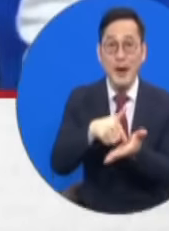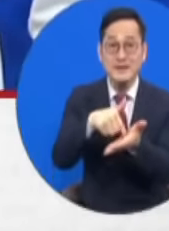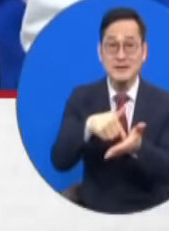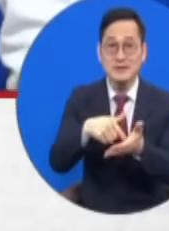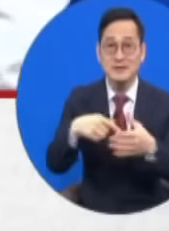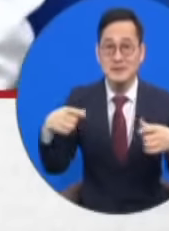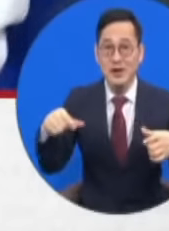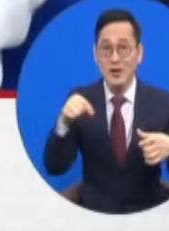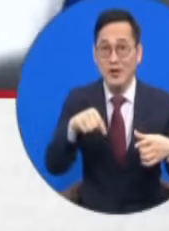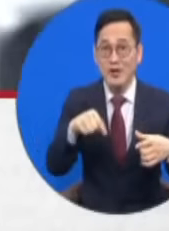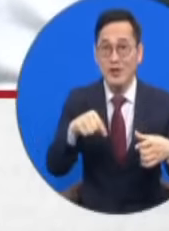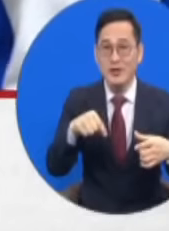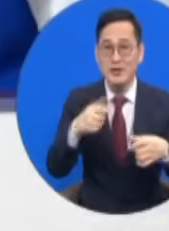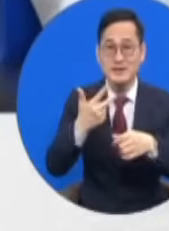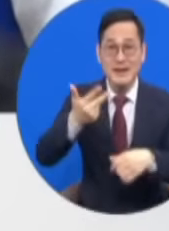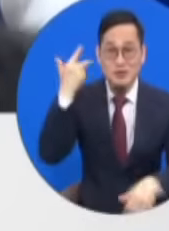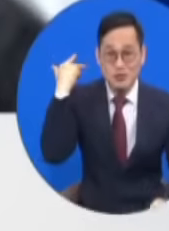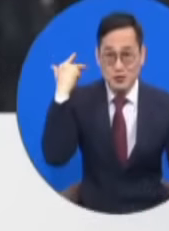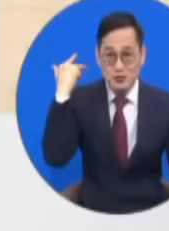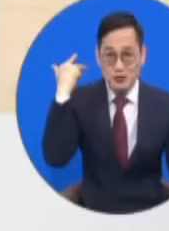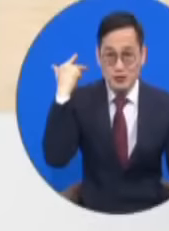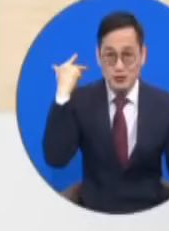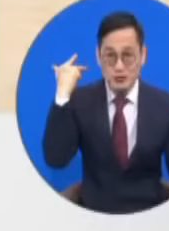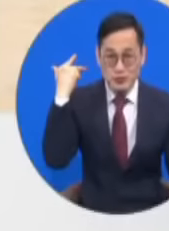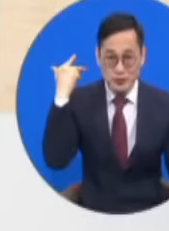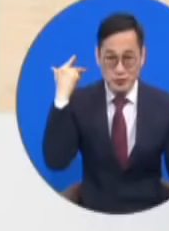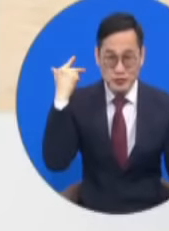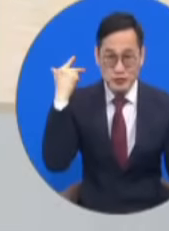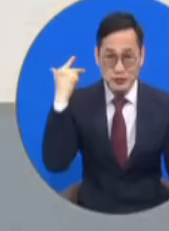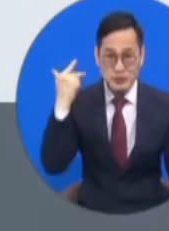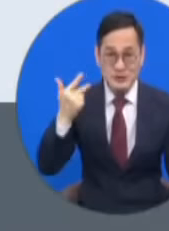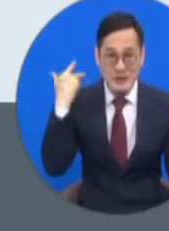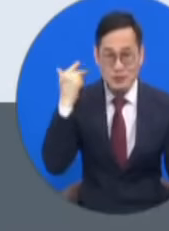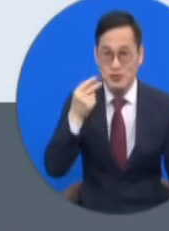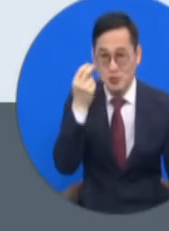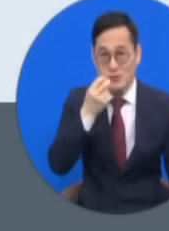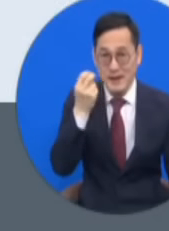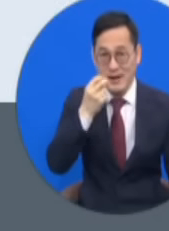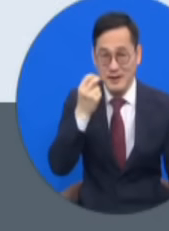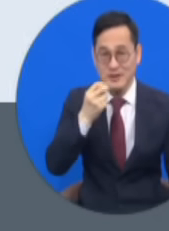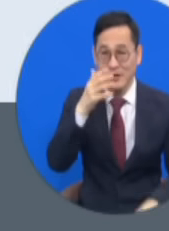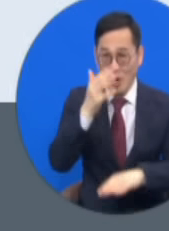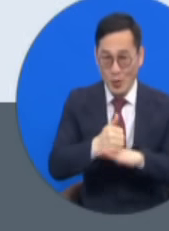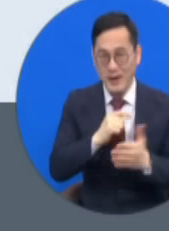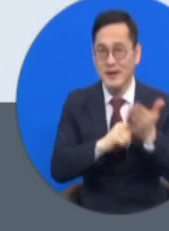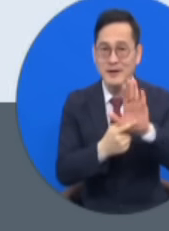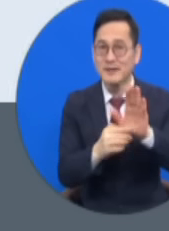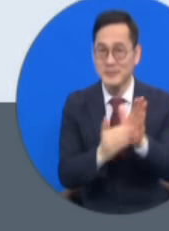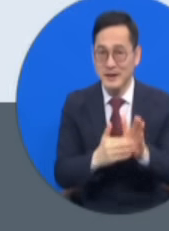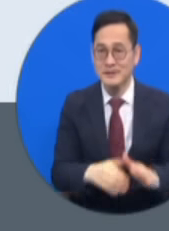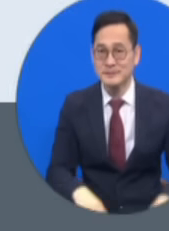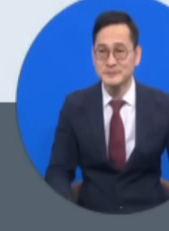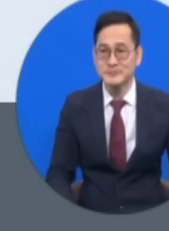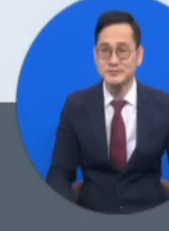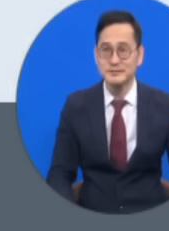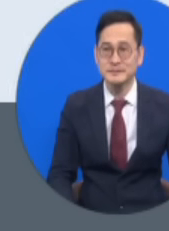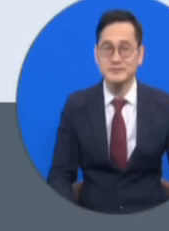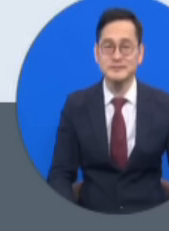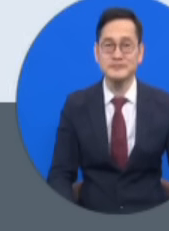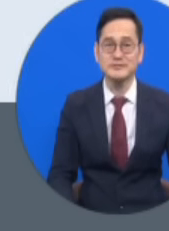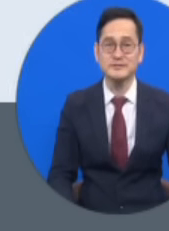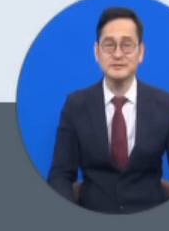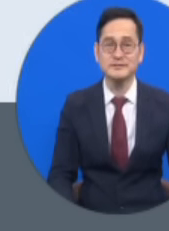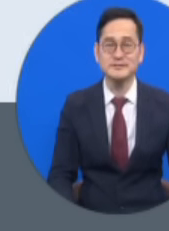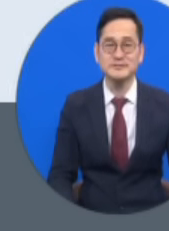그러니까 여론조사 공표 금지 기간 이전에 실시돼서 공표된 여론조사 결과였어요. 예예. 예. 그런데 광진갑은 저렇지만은